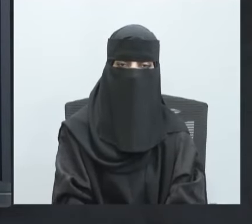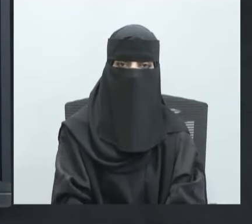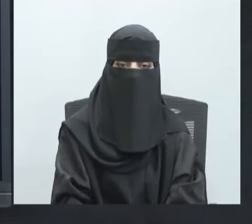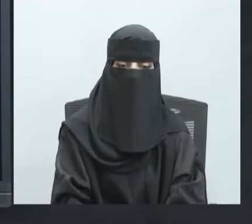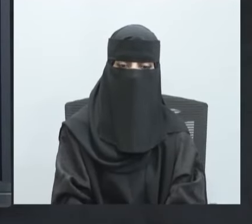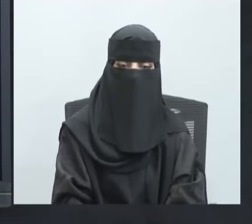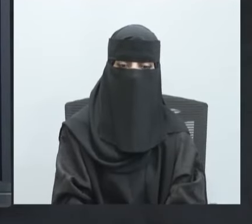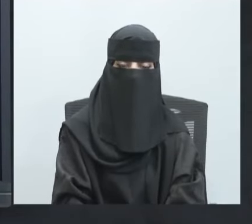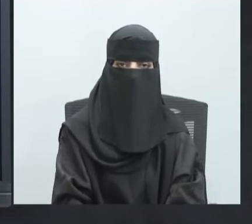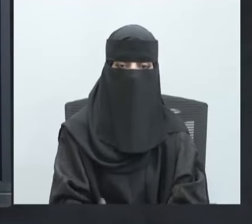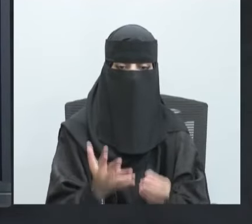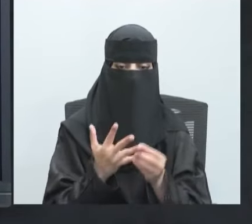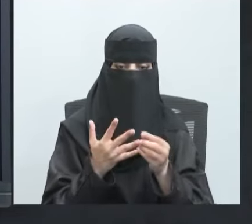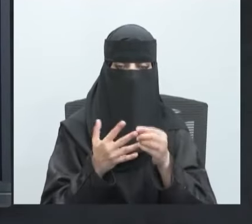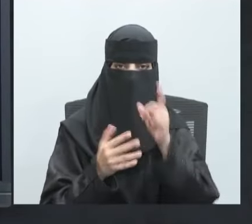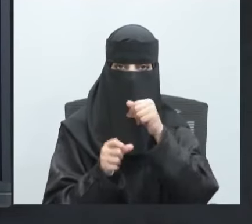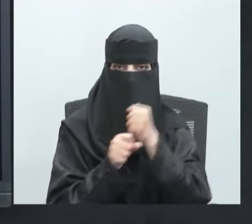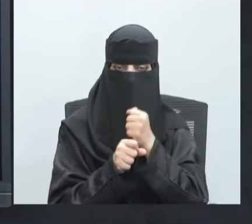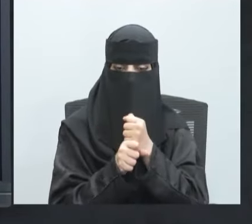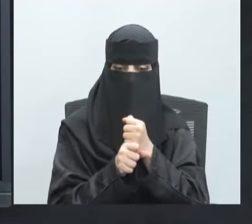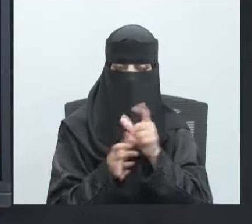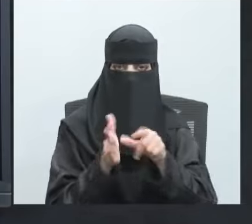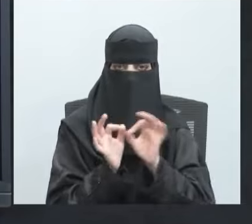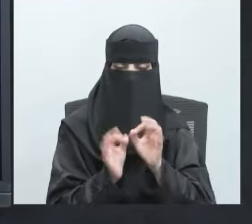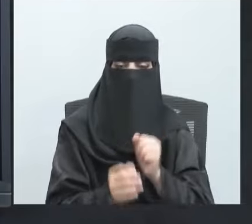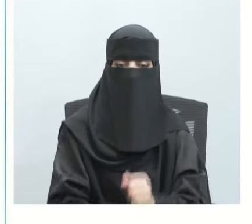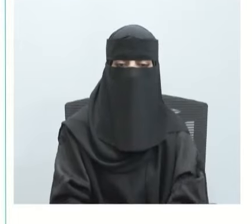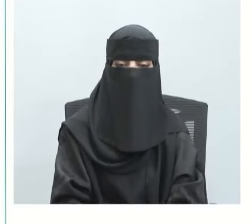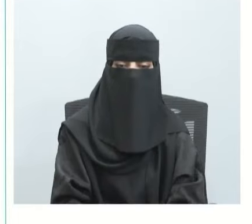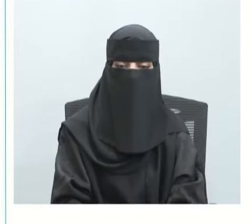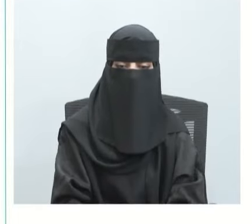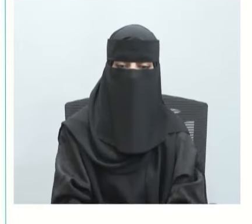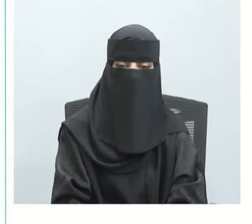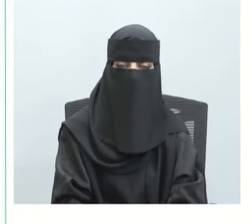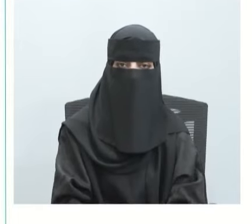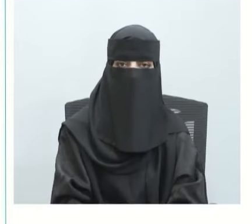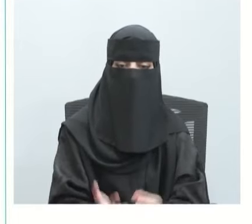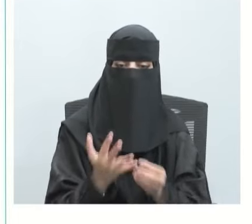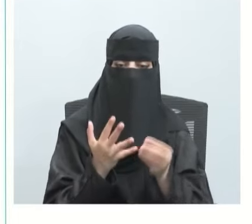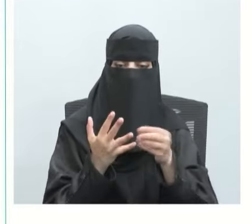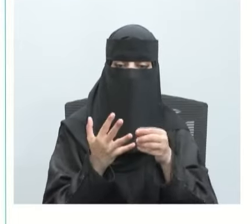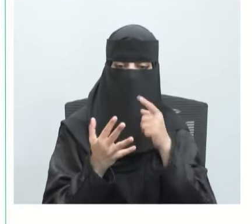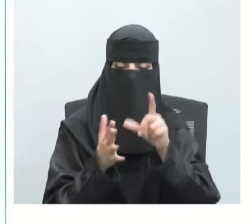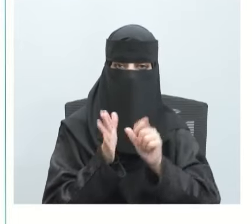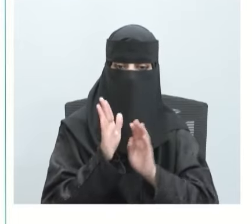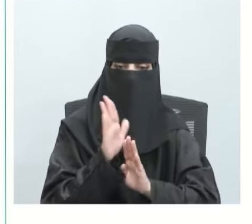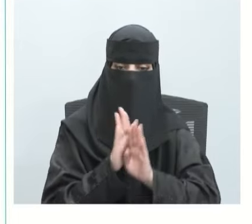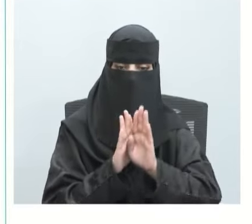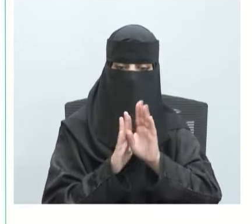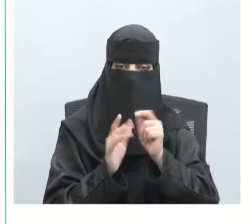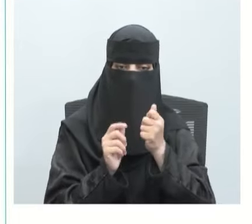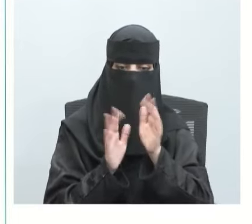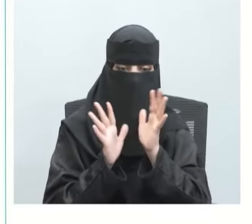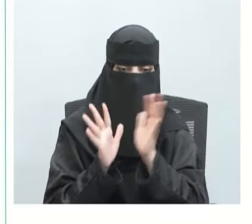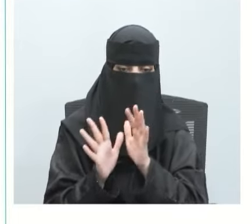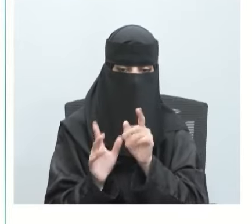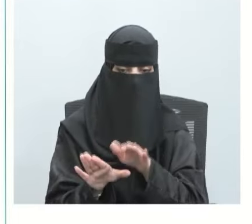الميزانيه الخطوات التي يجب اتباعها لاعداد الميزانيه اولا الخطوه الاولى تحقق تحقق اولا من